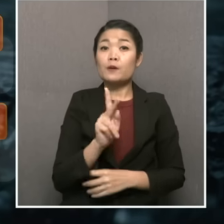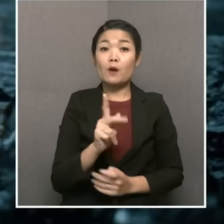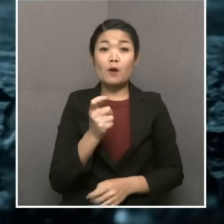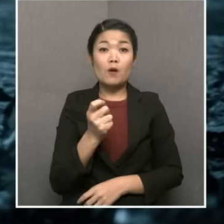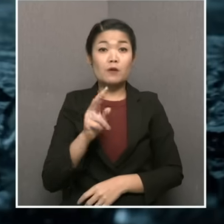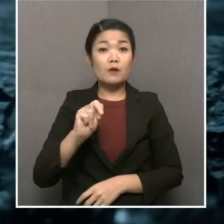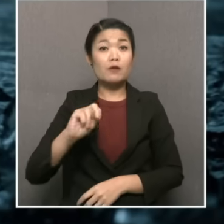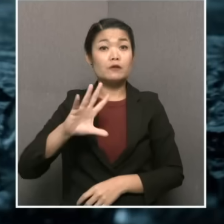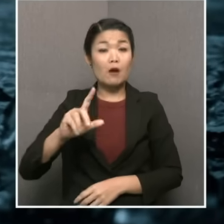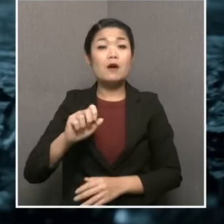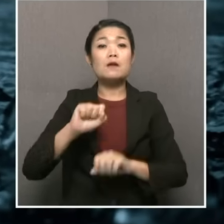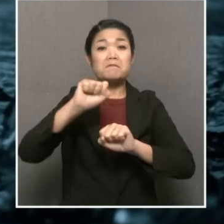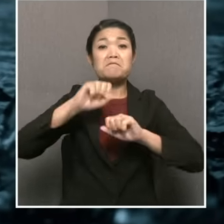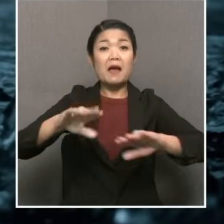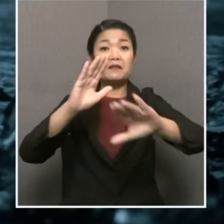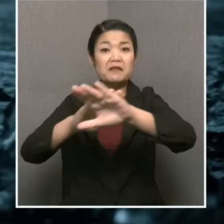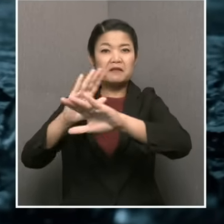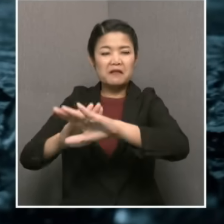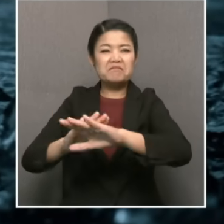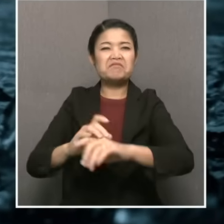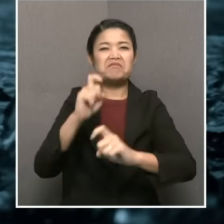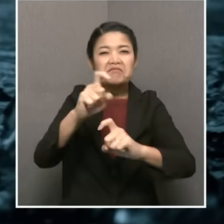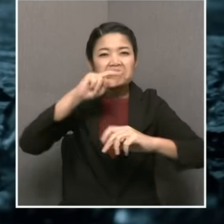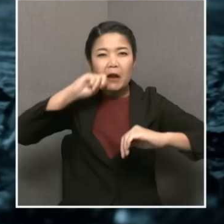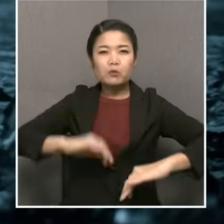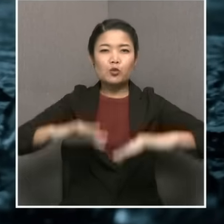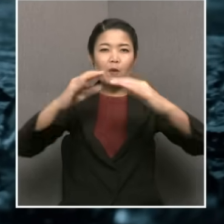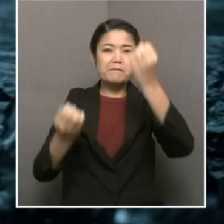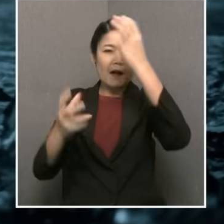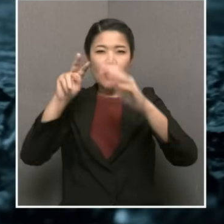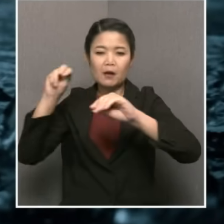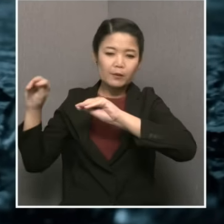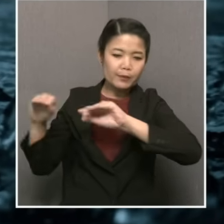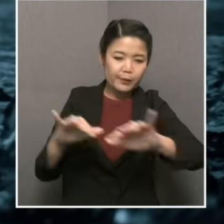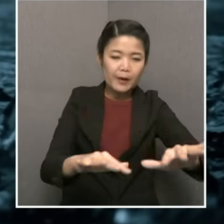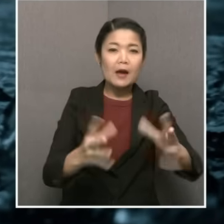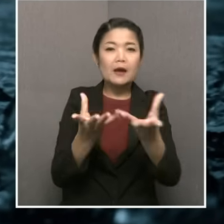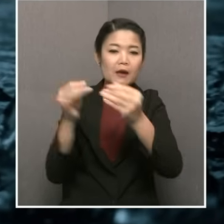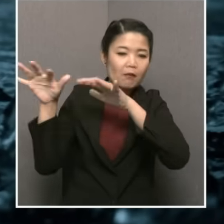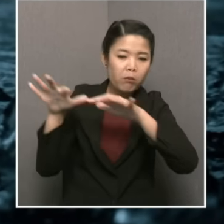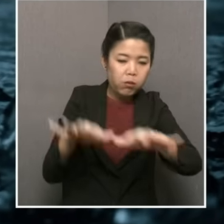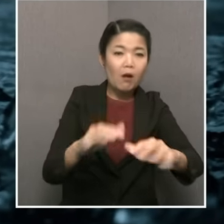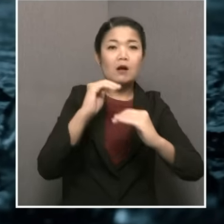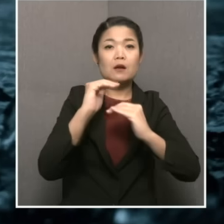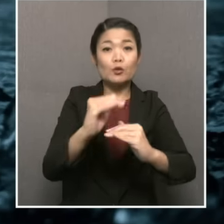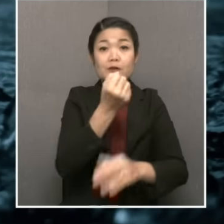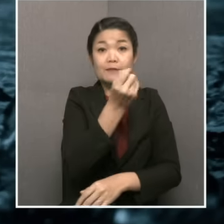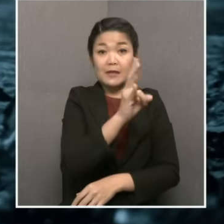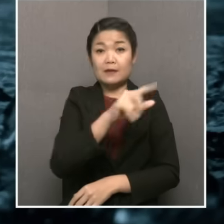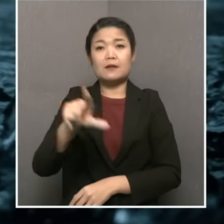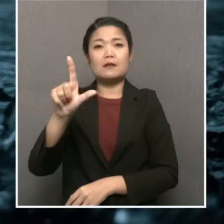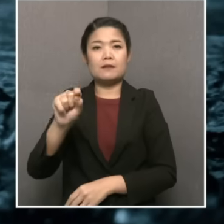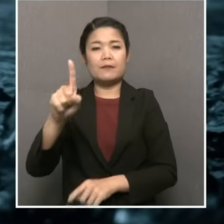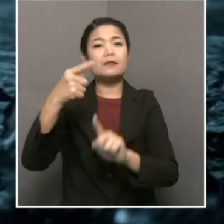ประกาศเตือนพื้นที่เสี่ยงน้ำท่วมฉับพลันน้ำป่าไหลหลากและดินถล่มในช่วงวันที่ 17กันยายนจนถึง 21